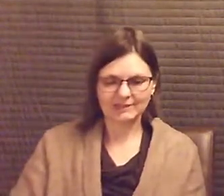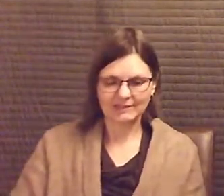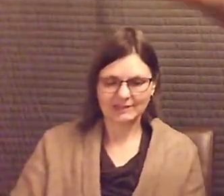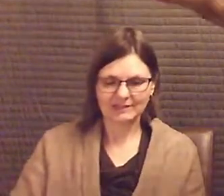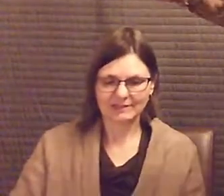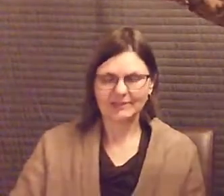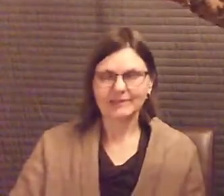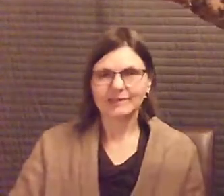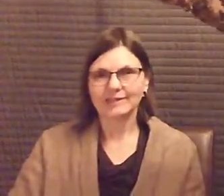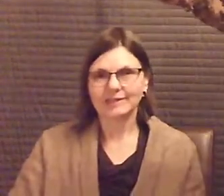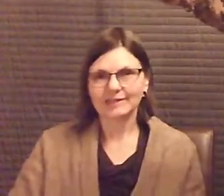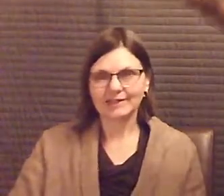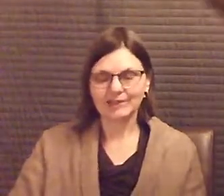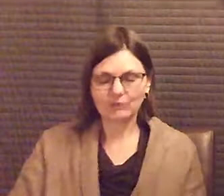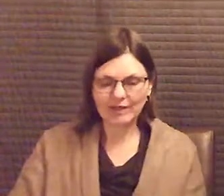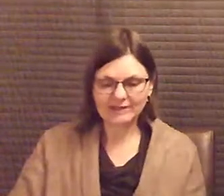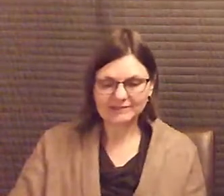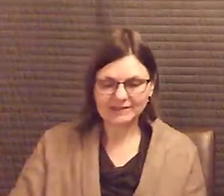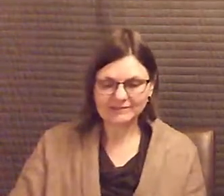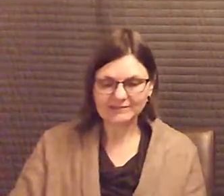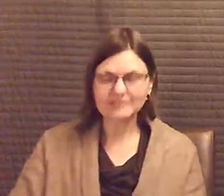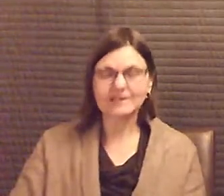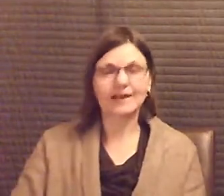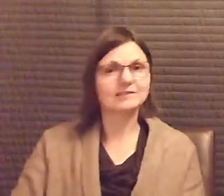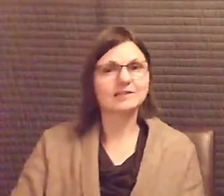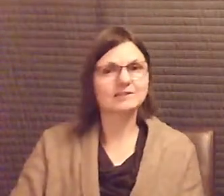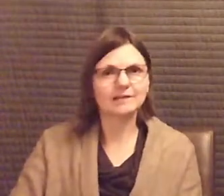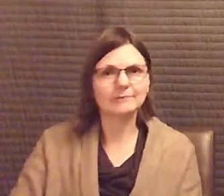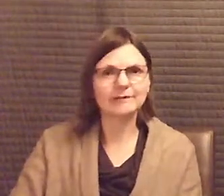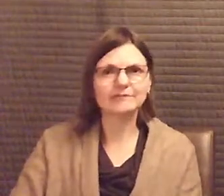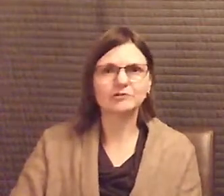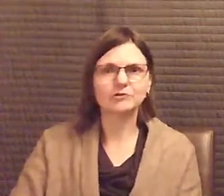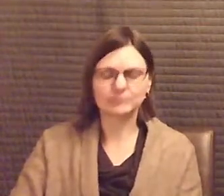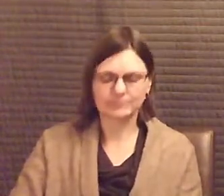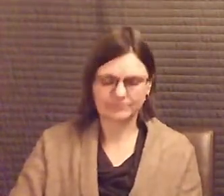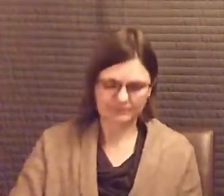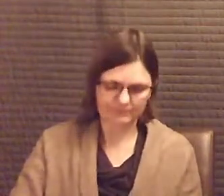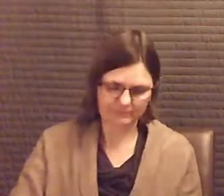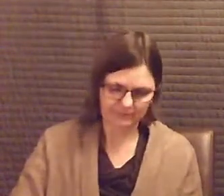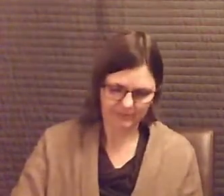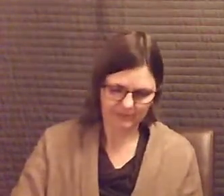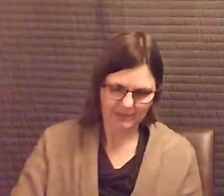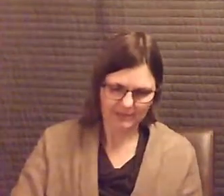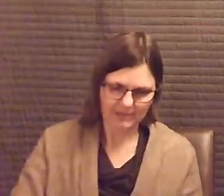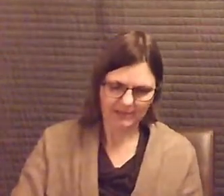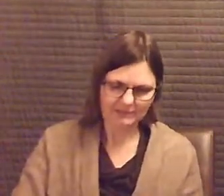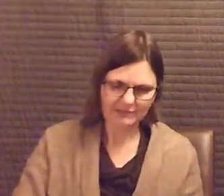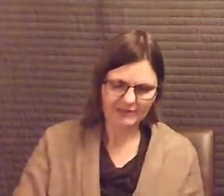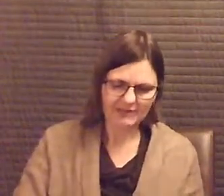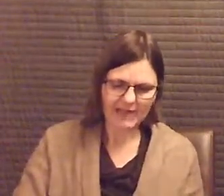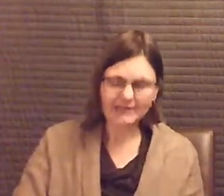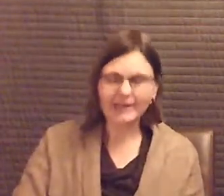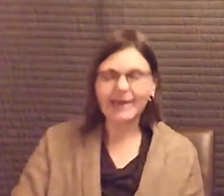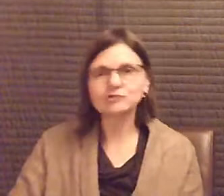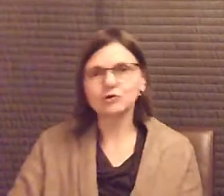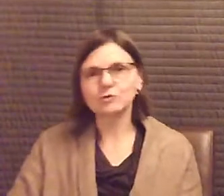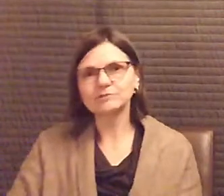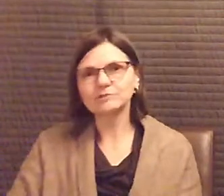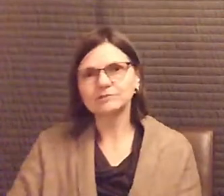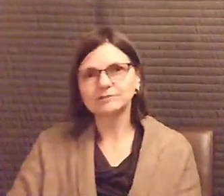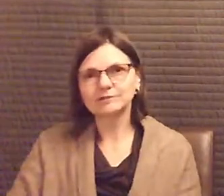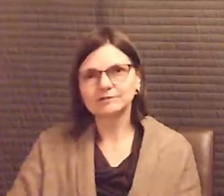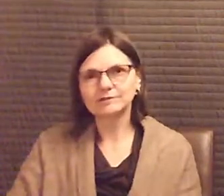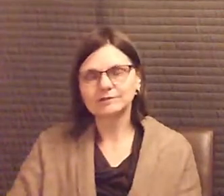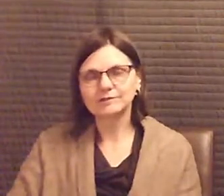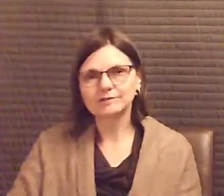i'm not my we de ludo in johannes 16 krijgt niet allemaal lezen nu jezelf en de holy spirit kan zeg wanneer de heilige geest queens